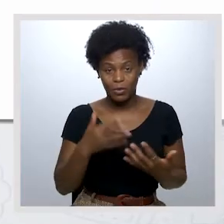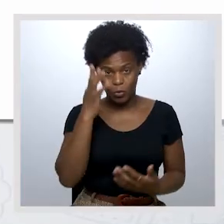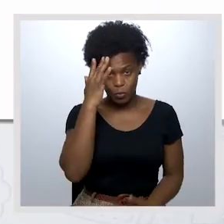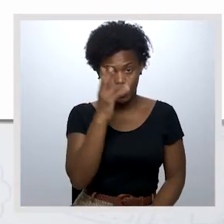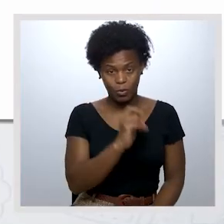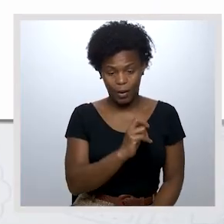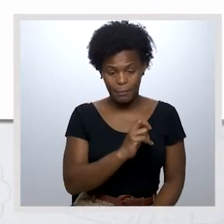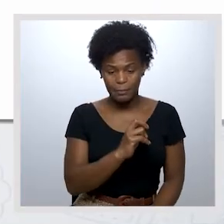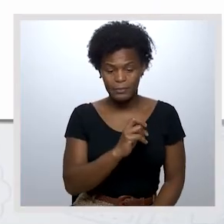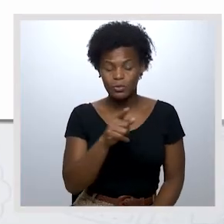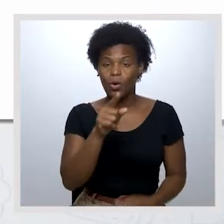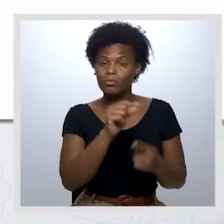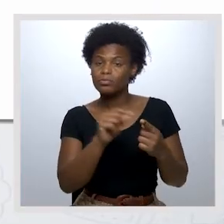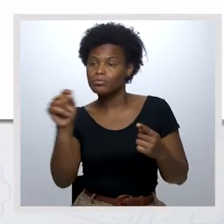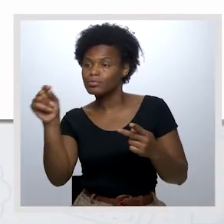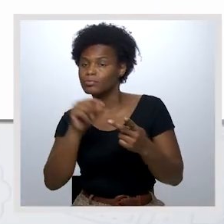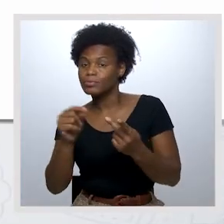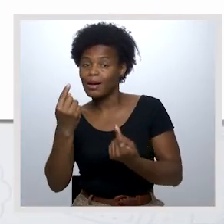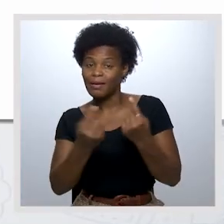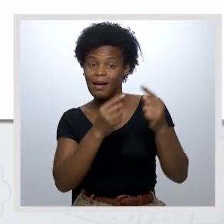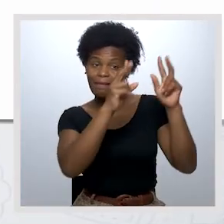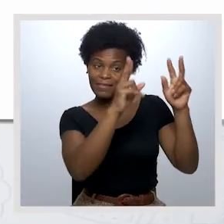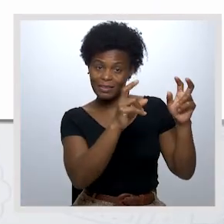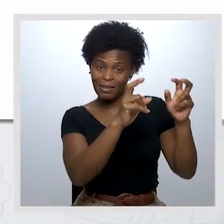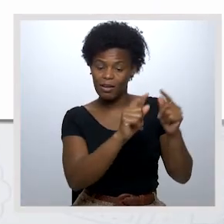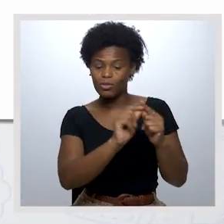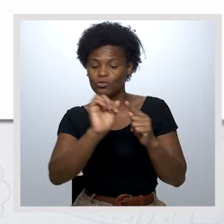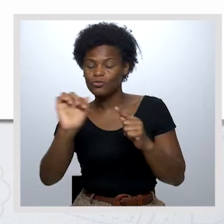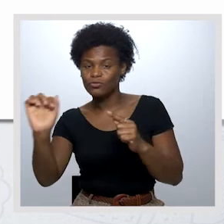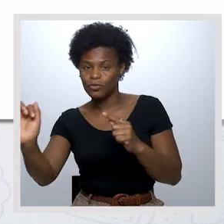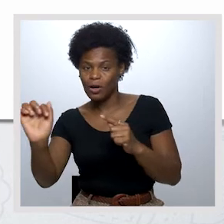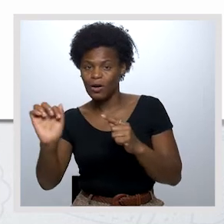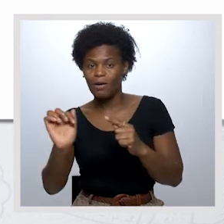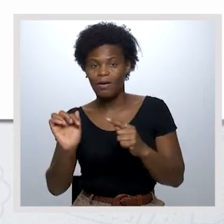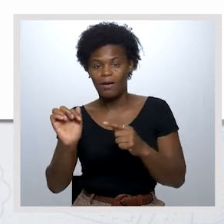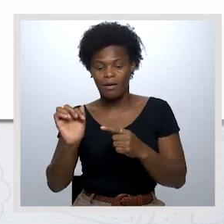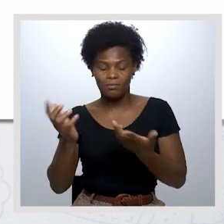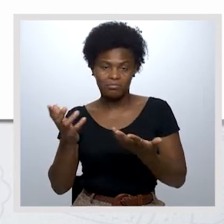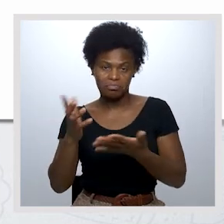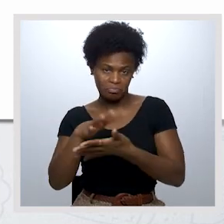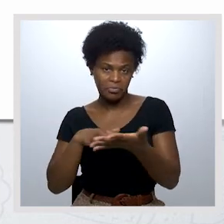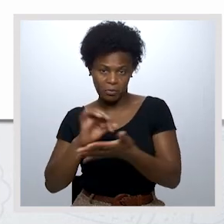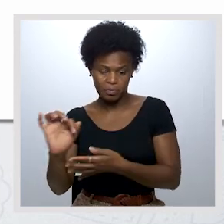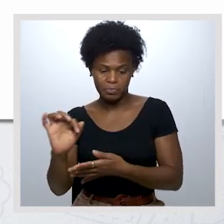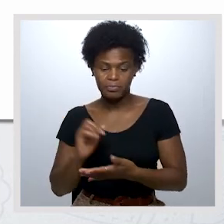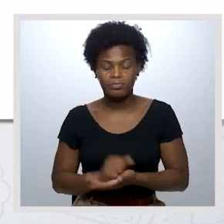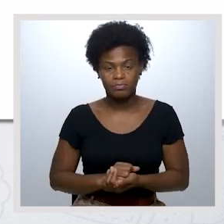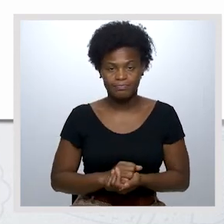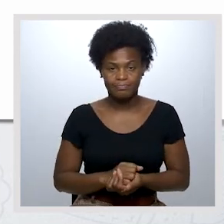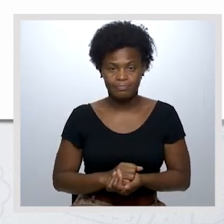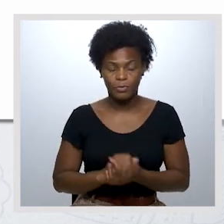3. Associer chaque titre à sa rubrique. C'est